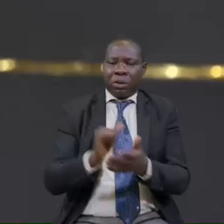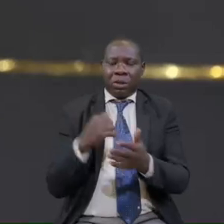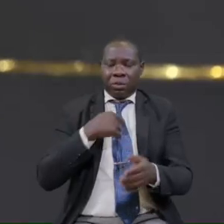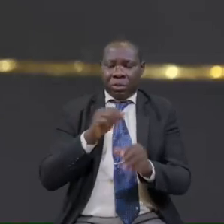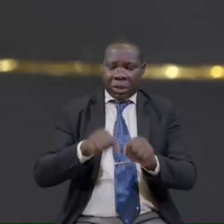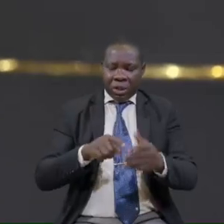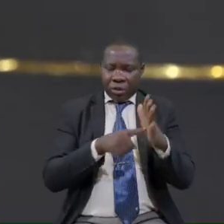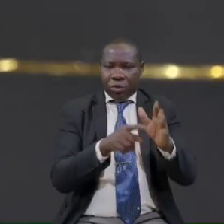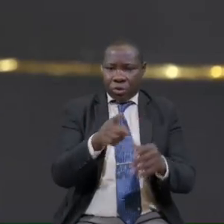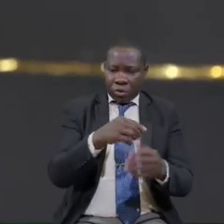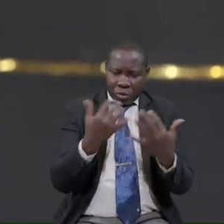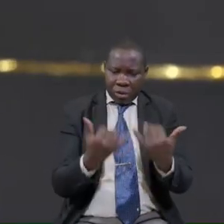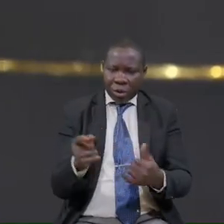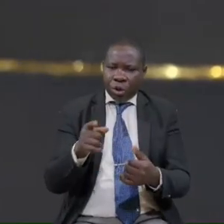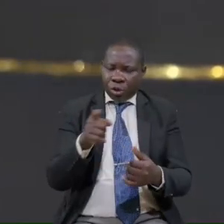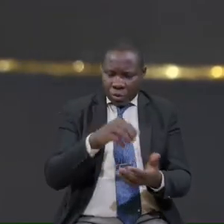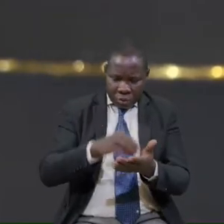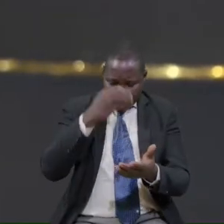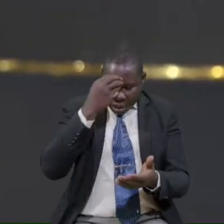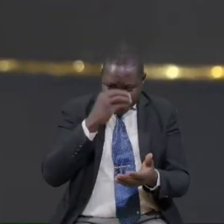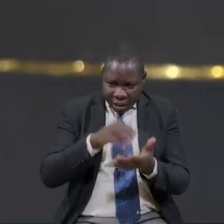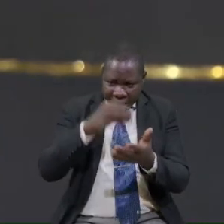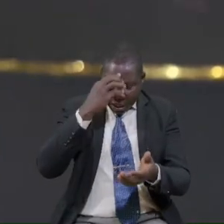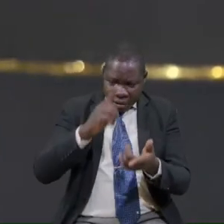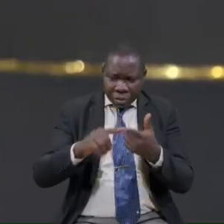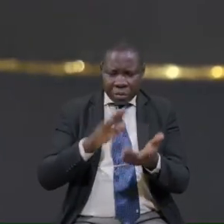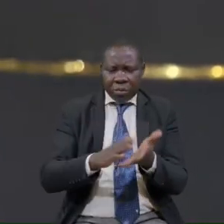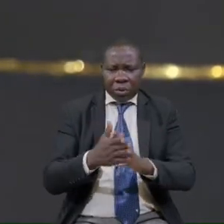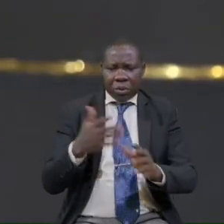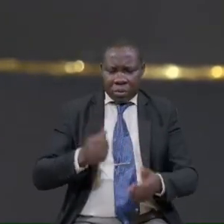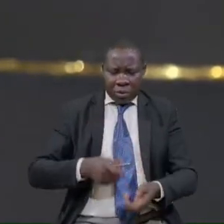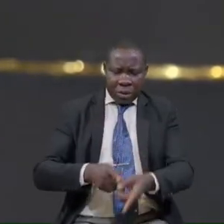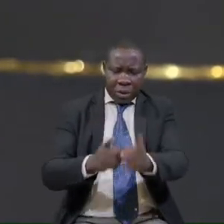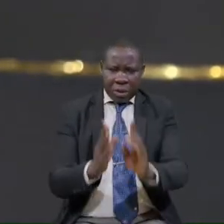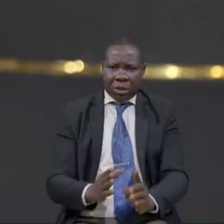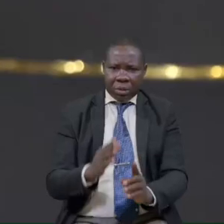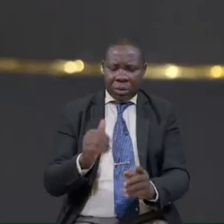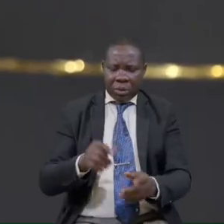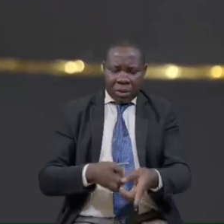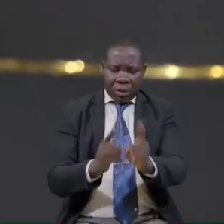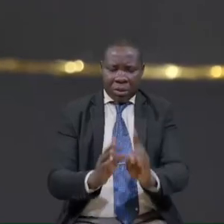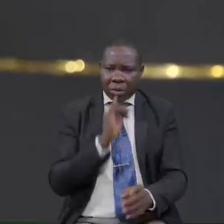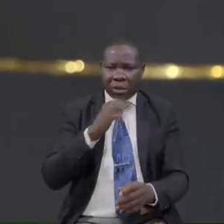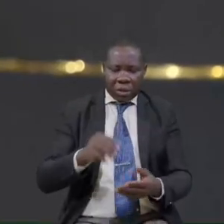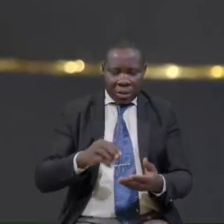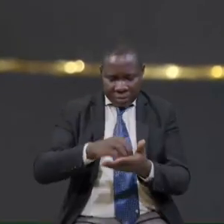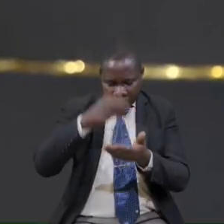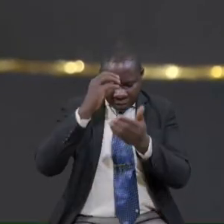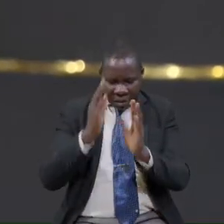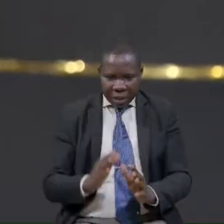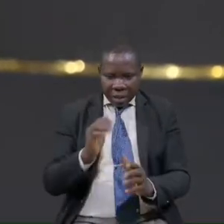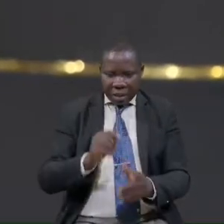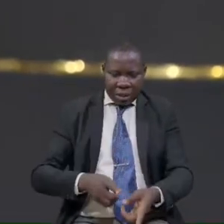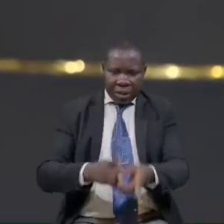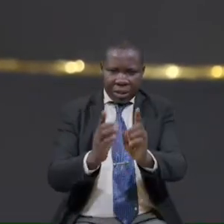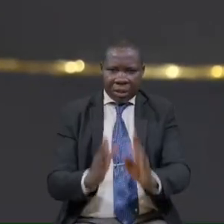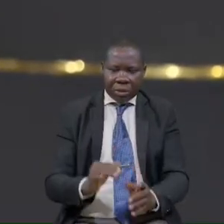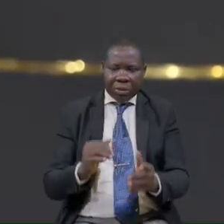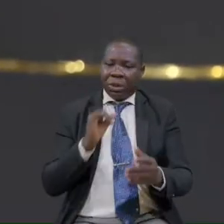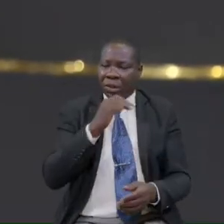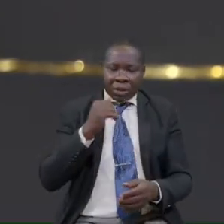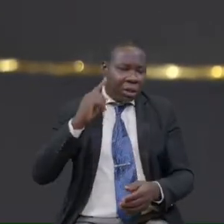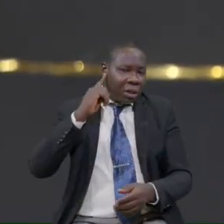voie, vous apprenez, vous devenez disciple. Un disciple est un apprenant, un disciple, c'est